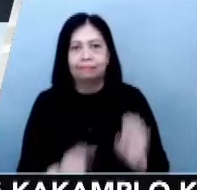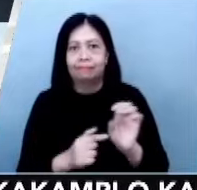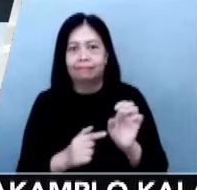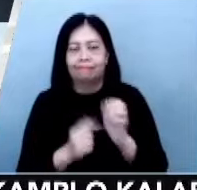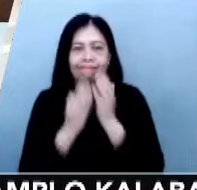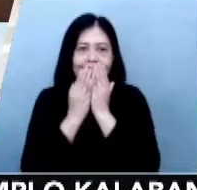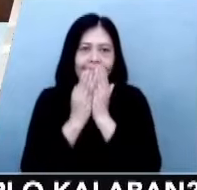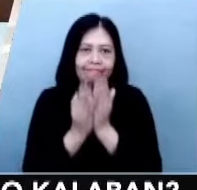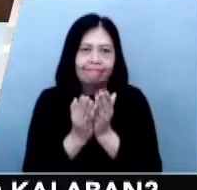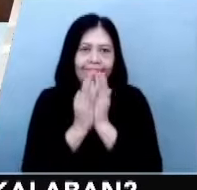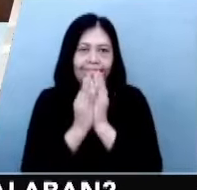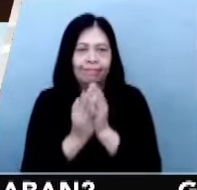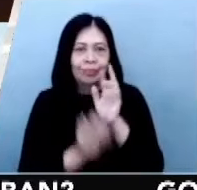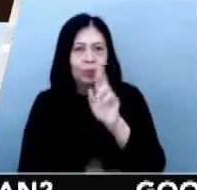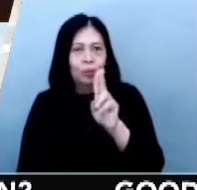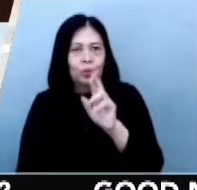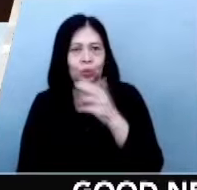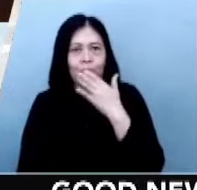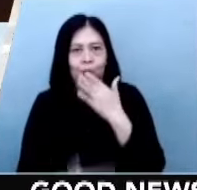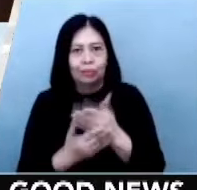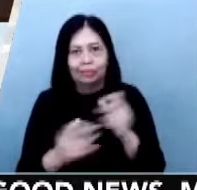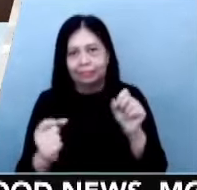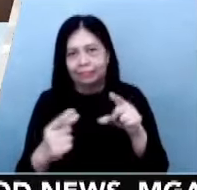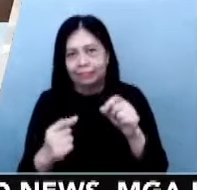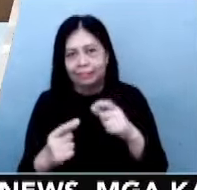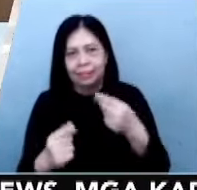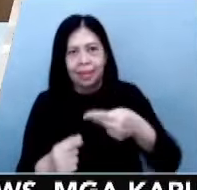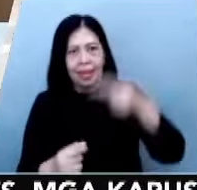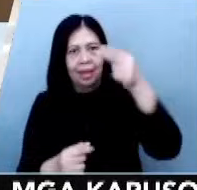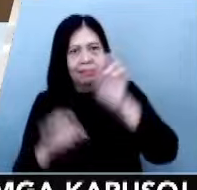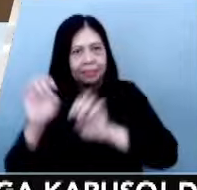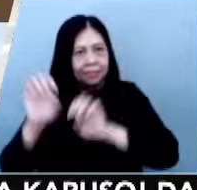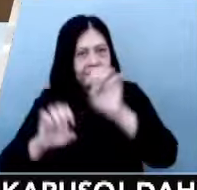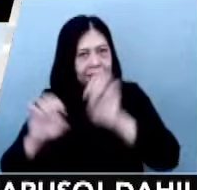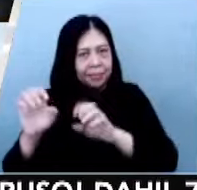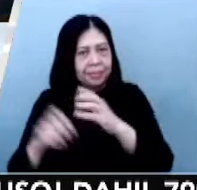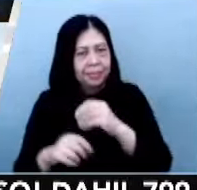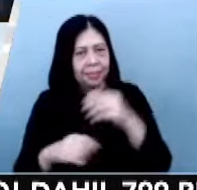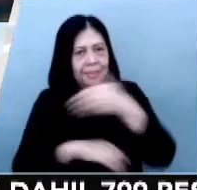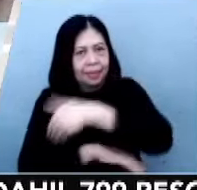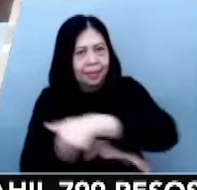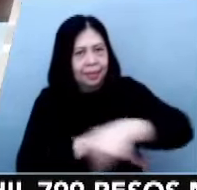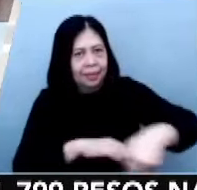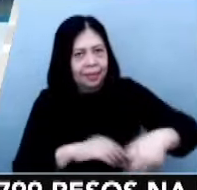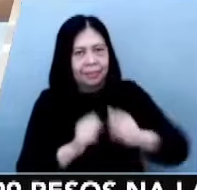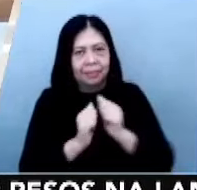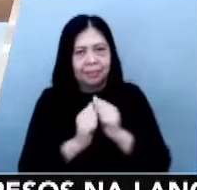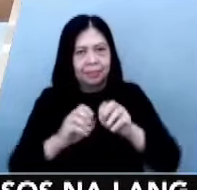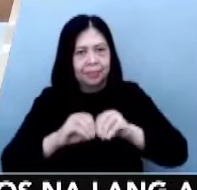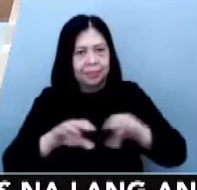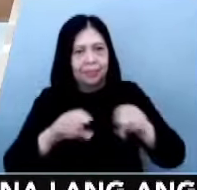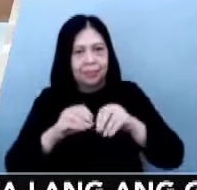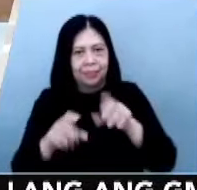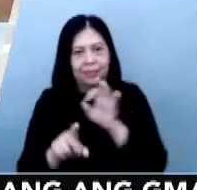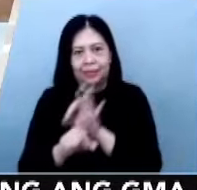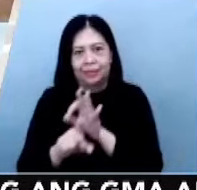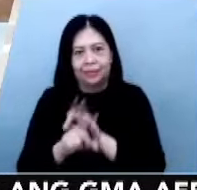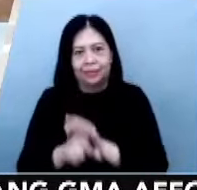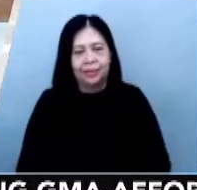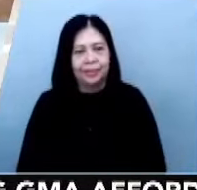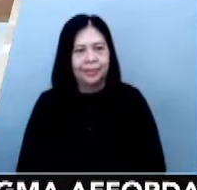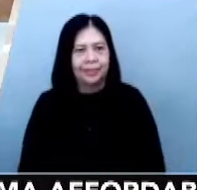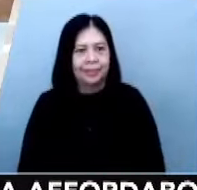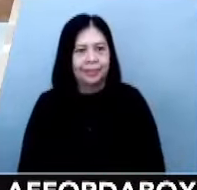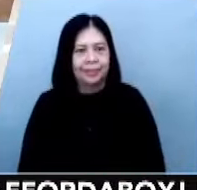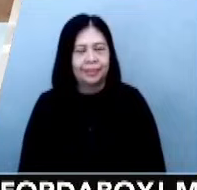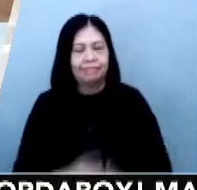sa magagandang feedback, matataas na ratings, at gabi-gabing pag-trending ng fans. Nakakataba po ng puso. We